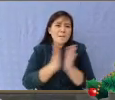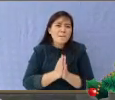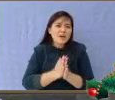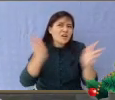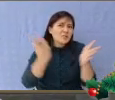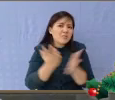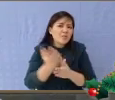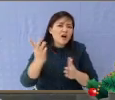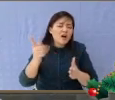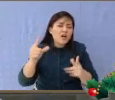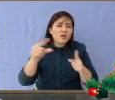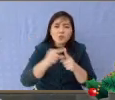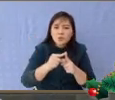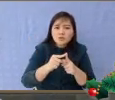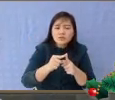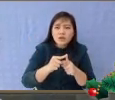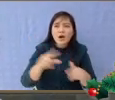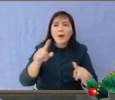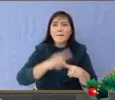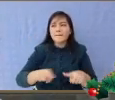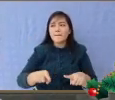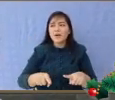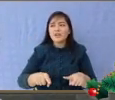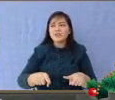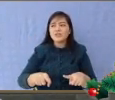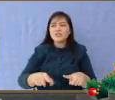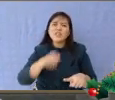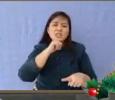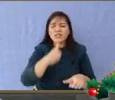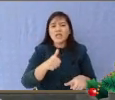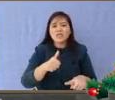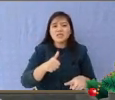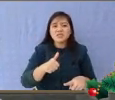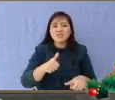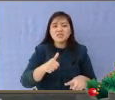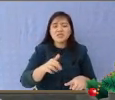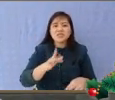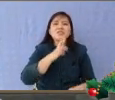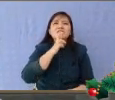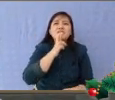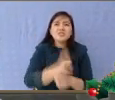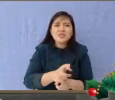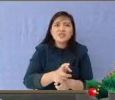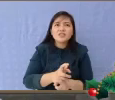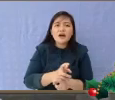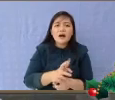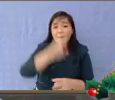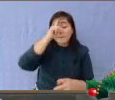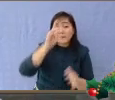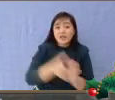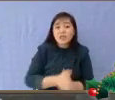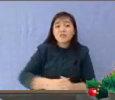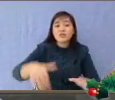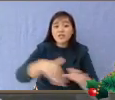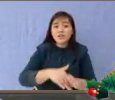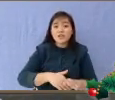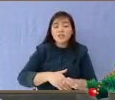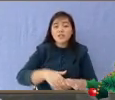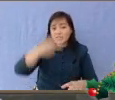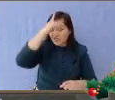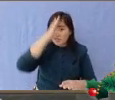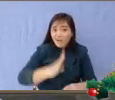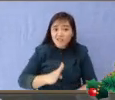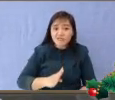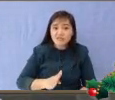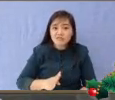Pag sinabi mo bang, Panginoon, may sakit po ako, pagalingin niyo po ako. Pagkatapos mo, pagagalingin kaya ako ng